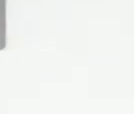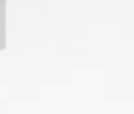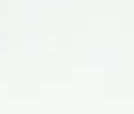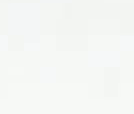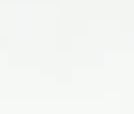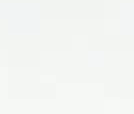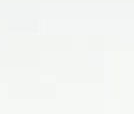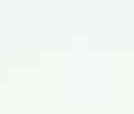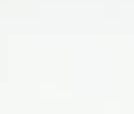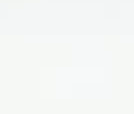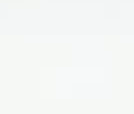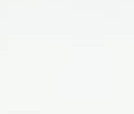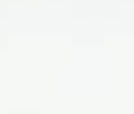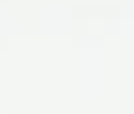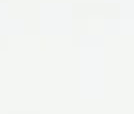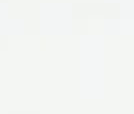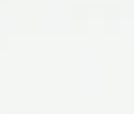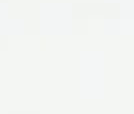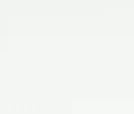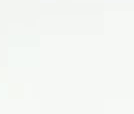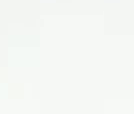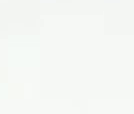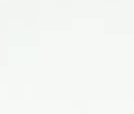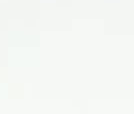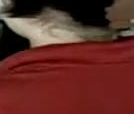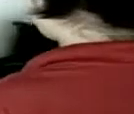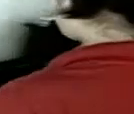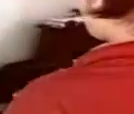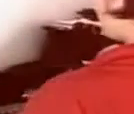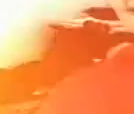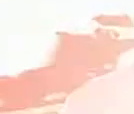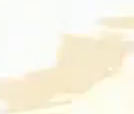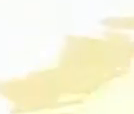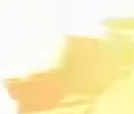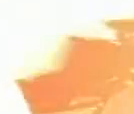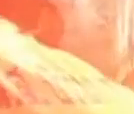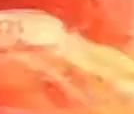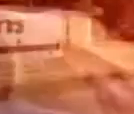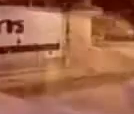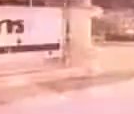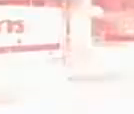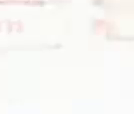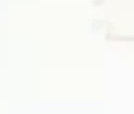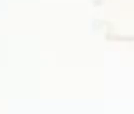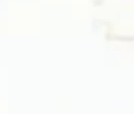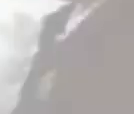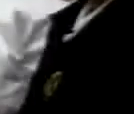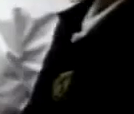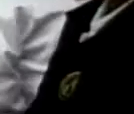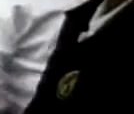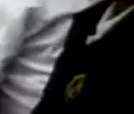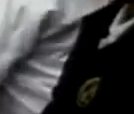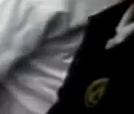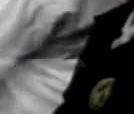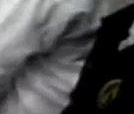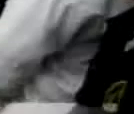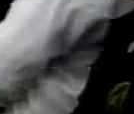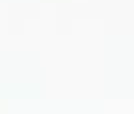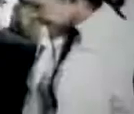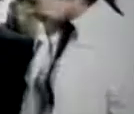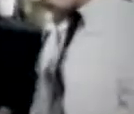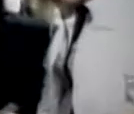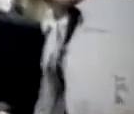ที่นี่กระทรวงสาธารณสุข ปัญหาการตั้งครรภ์ไม่พร้อมในวัยรุ่นปัญหาค้ามนุษย์ปัญหาแรงง